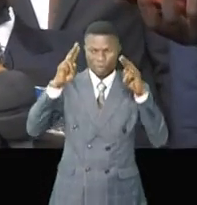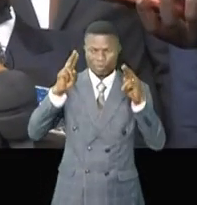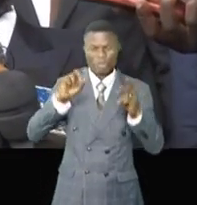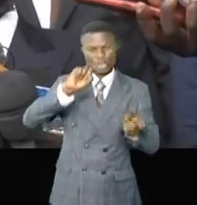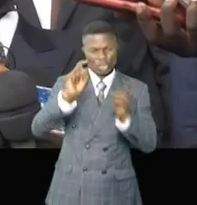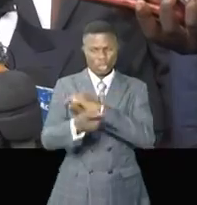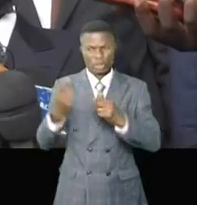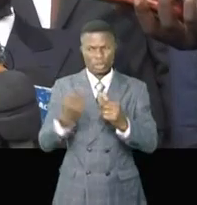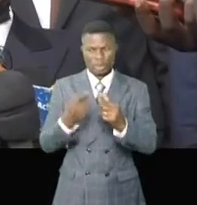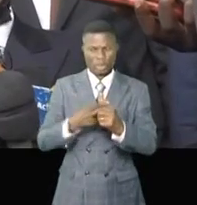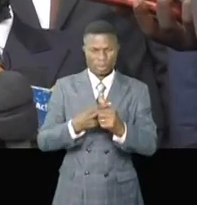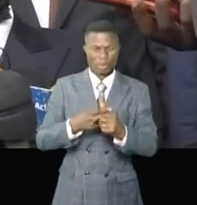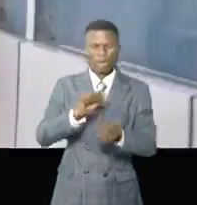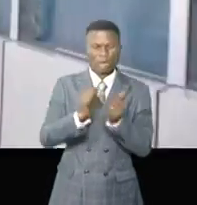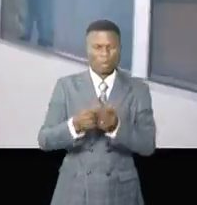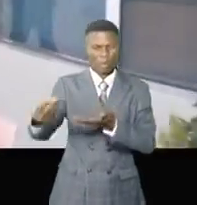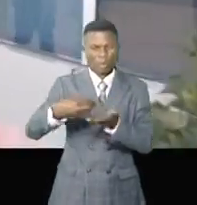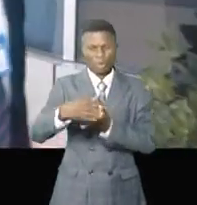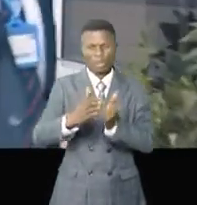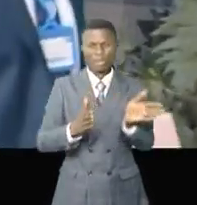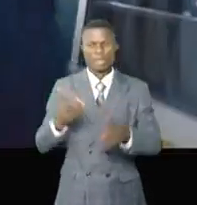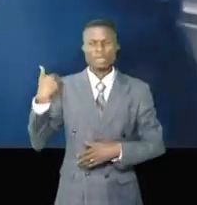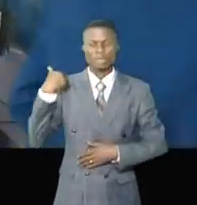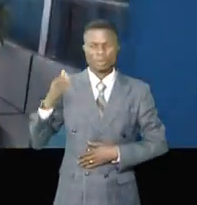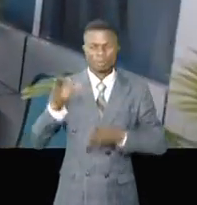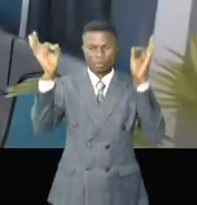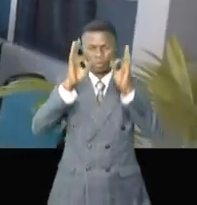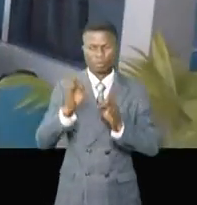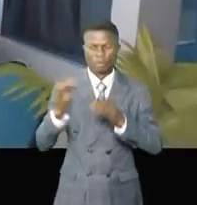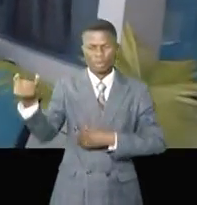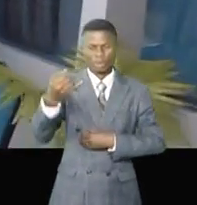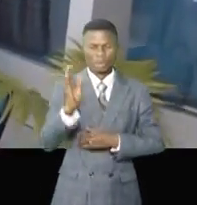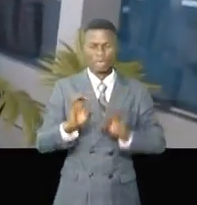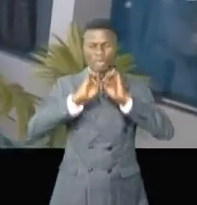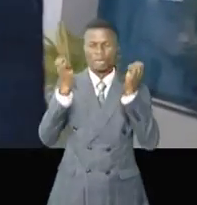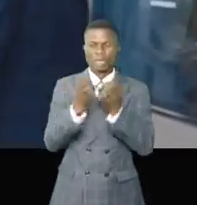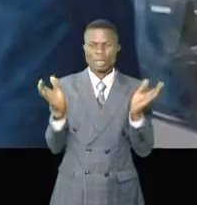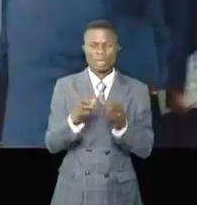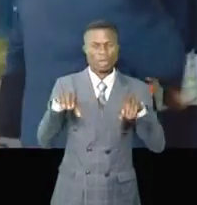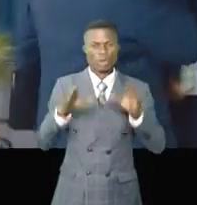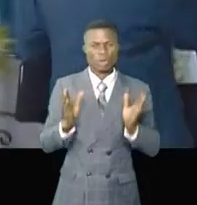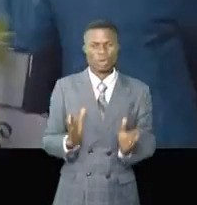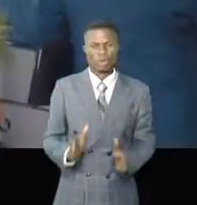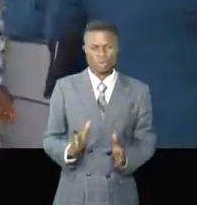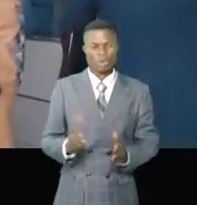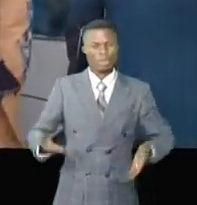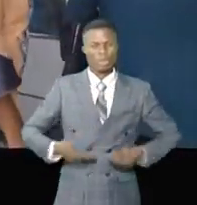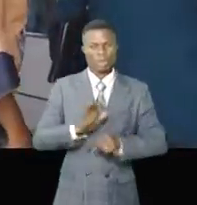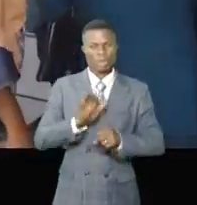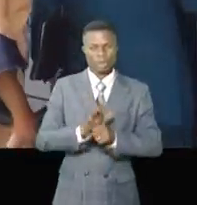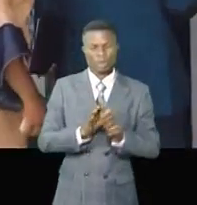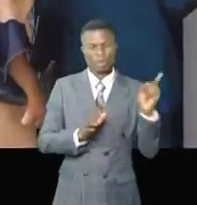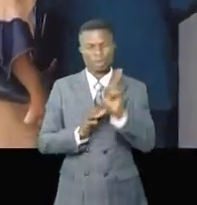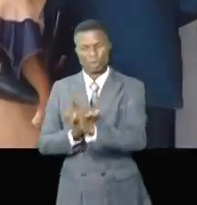réformer la fiscalité. La Fédération nationale des artisans petites et moyennes entreprises congolaises a loué aussi à sa